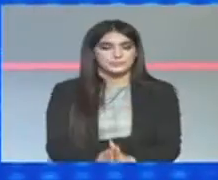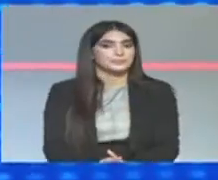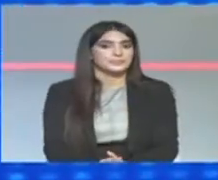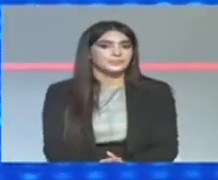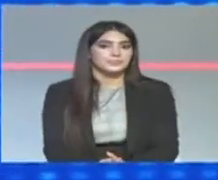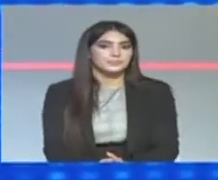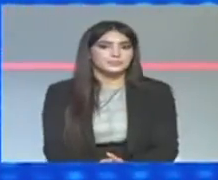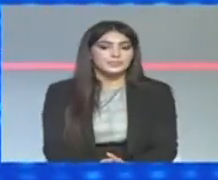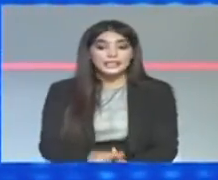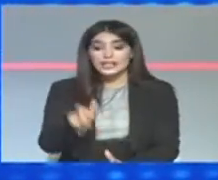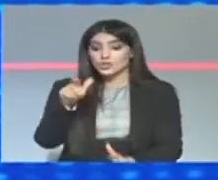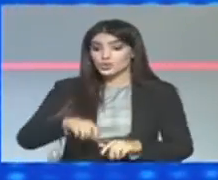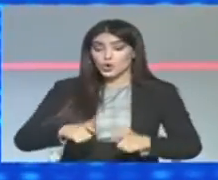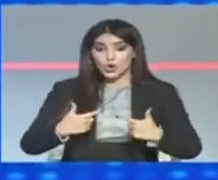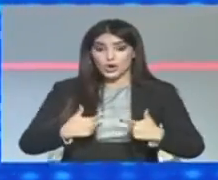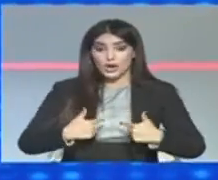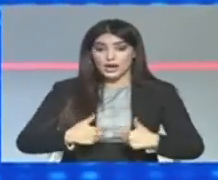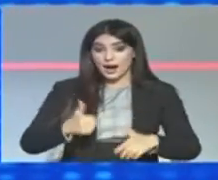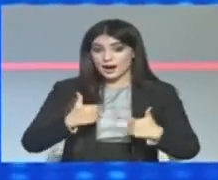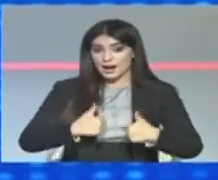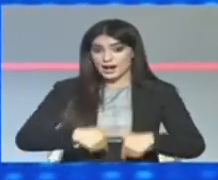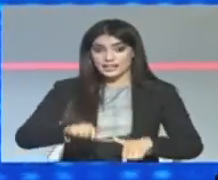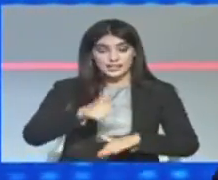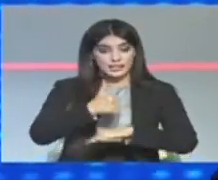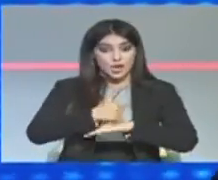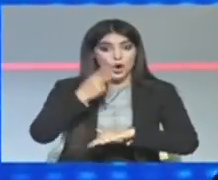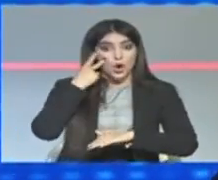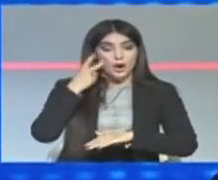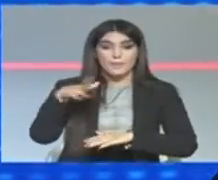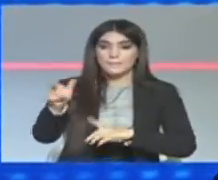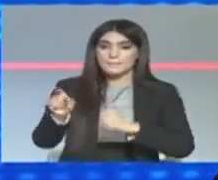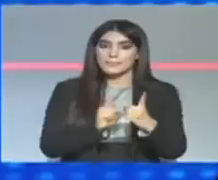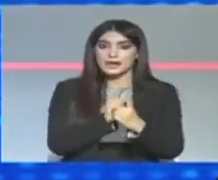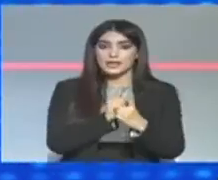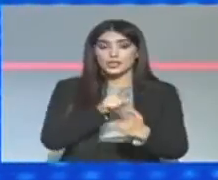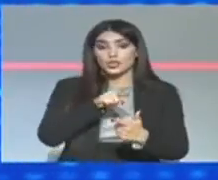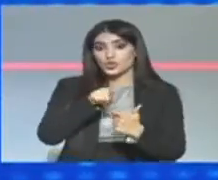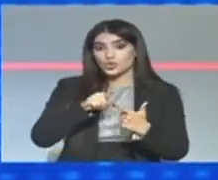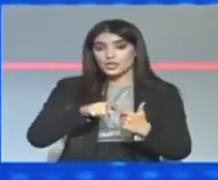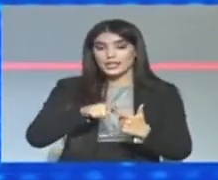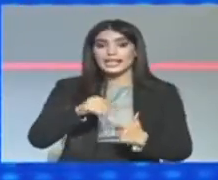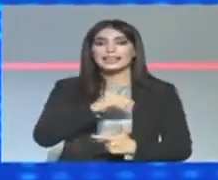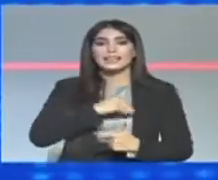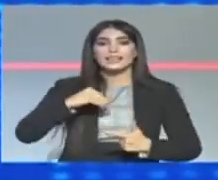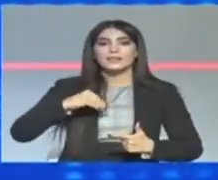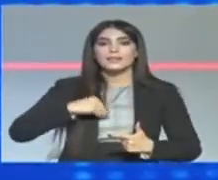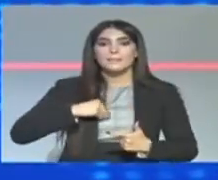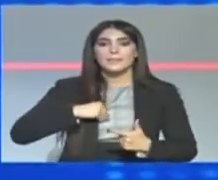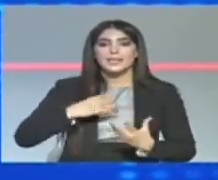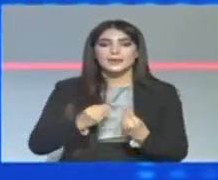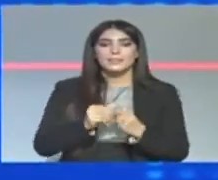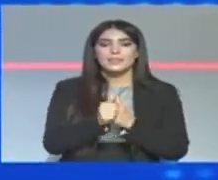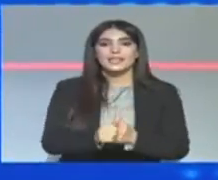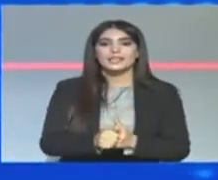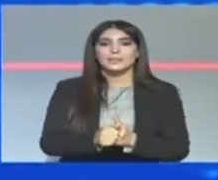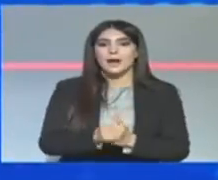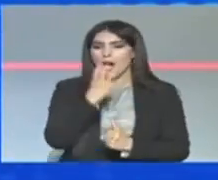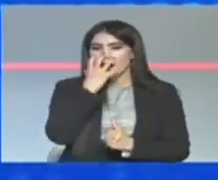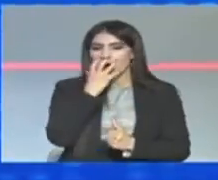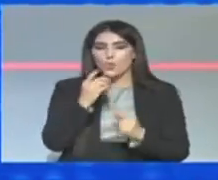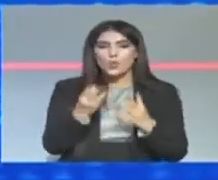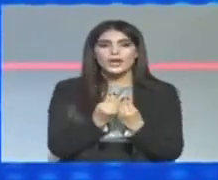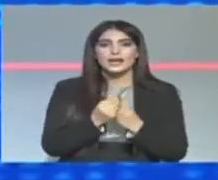استقبل رئيس الجمهوريه تصعيد اليوم الدكتور محمد نوري بين مبارك طبيب الانعاش بالمستشفى الجهوي جندي